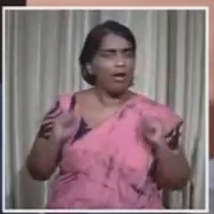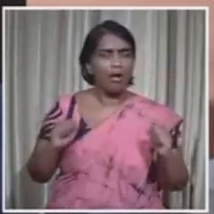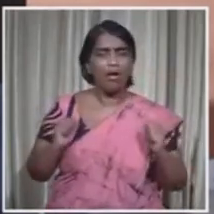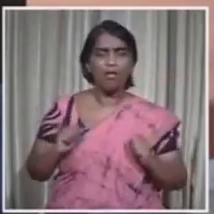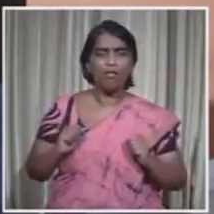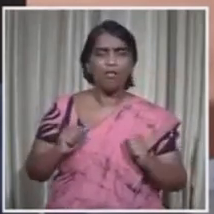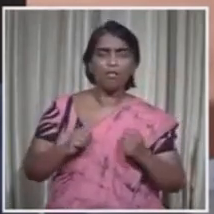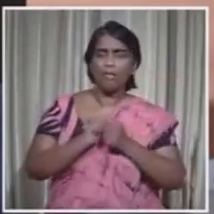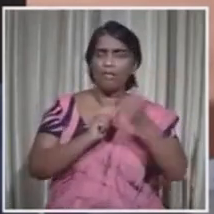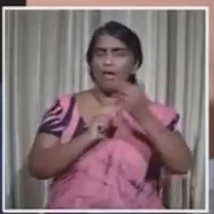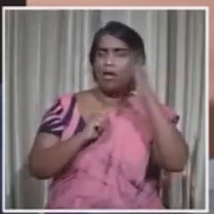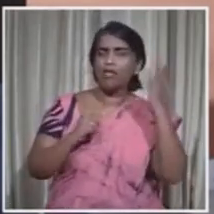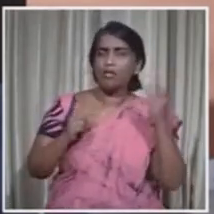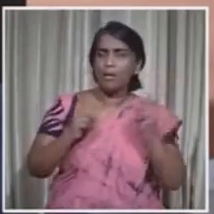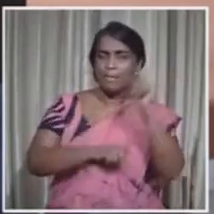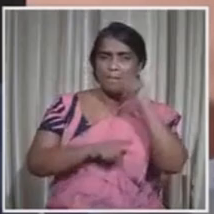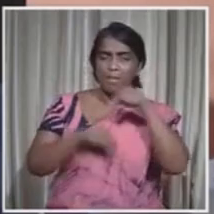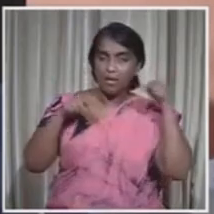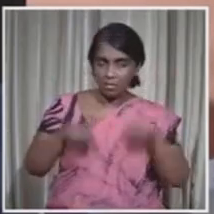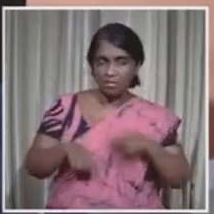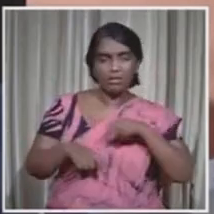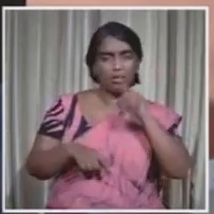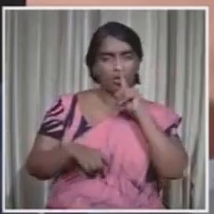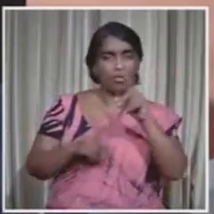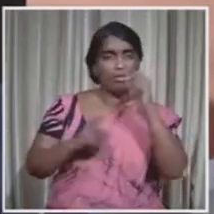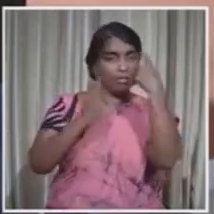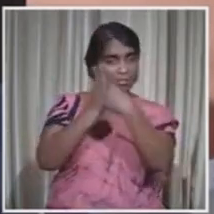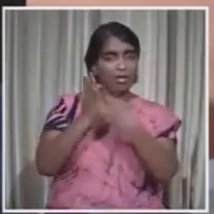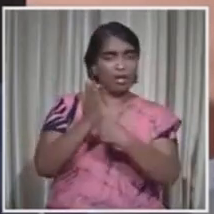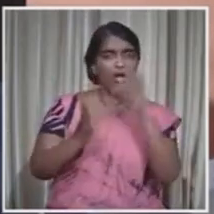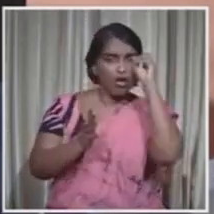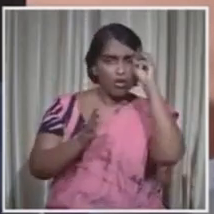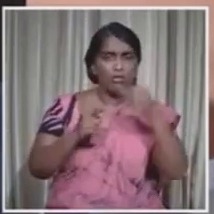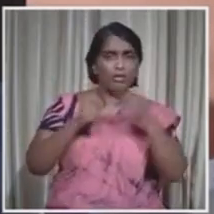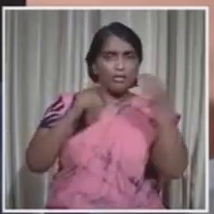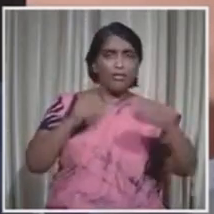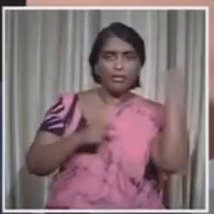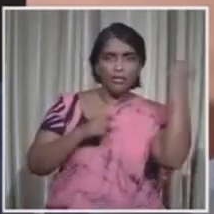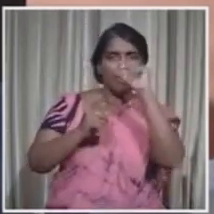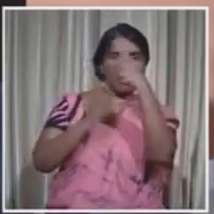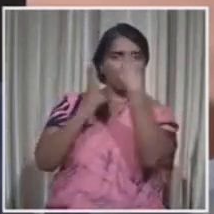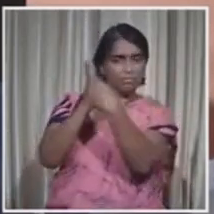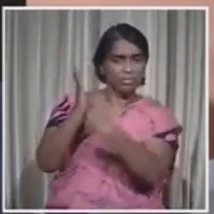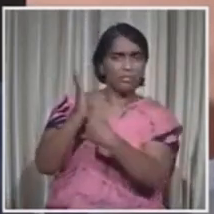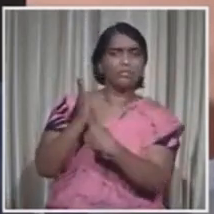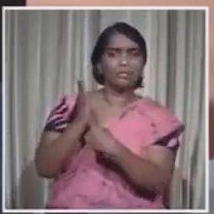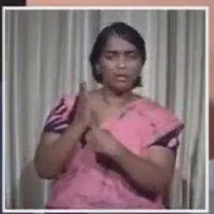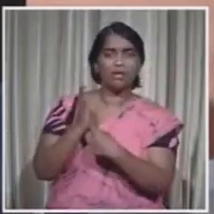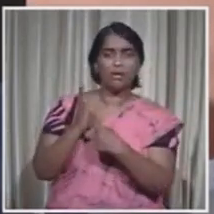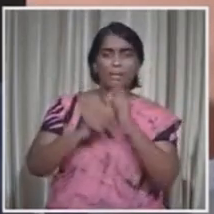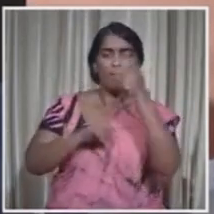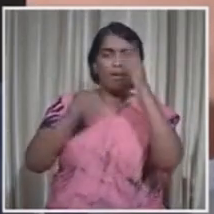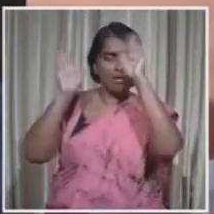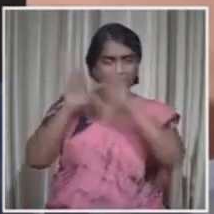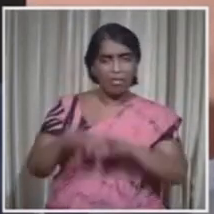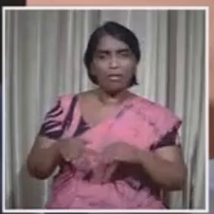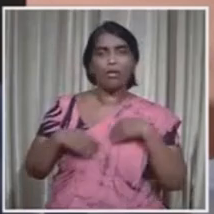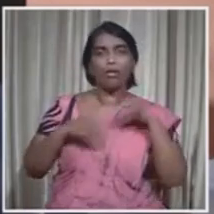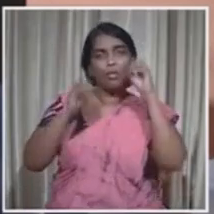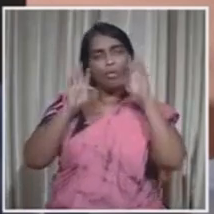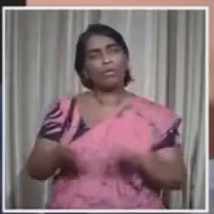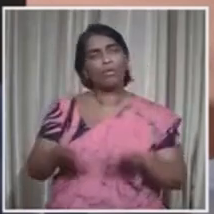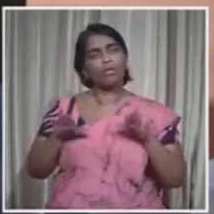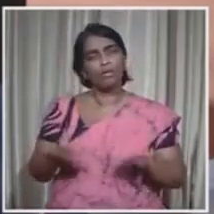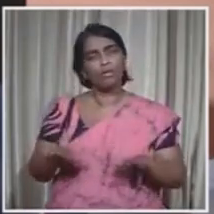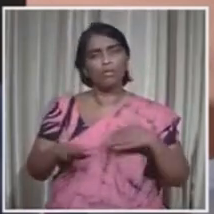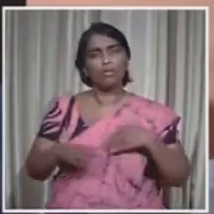ගන්නෙ? පාර්ලිමේන්තුවේ අද මම බය නැතුව කියනවා ලැයිස්තුවක් තිබ්බද උදේ විපක්ෂයේ කතිකේන්ට? විපක්ෂයේ කතිකේන් පාර්ලිමේන්තුවට ඇවිල්ලා උදේ ඉඳන් බලන් ඉන්නවා